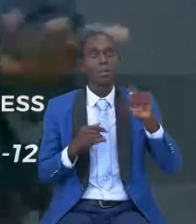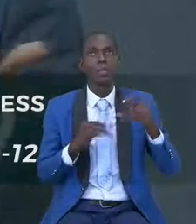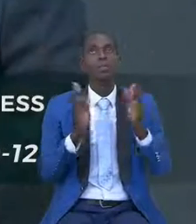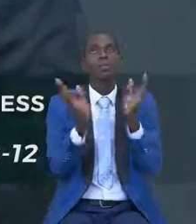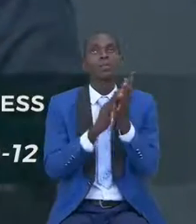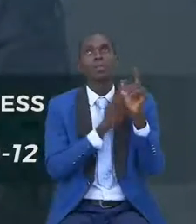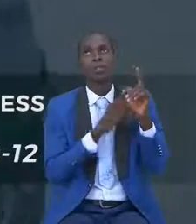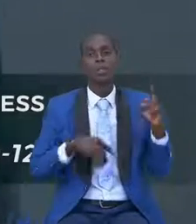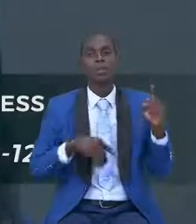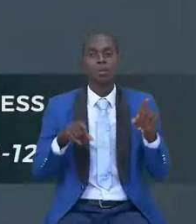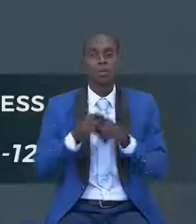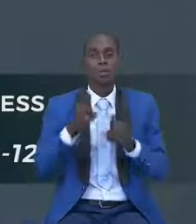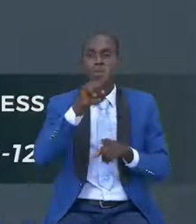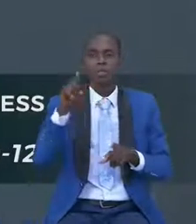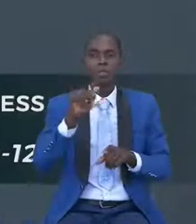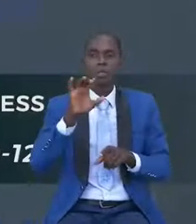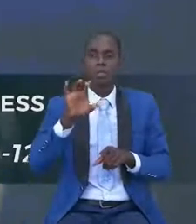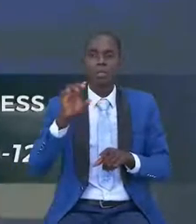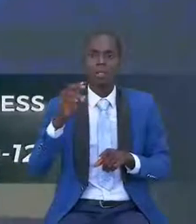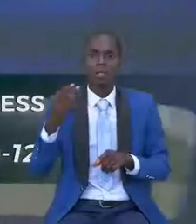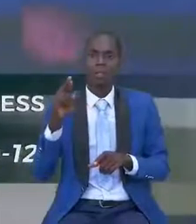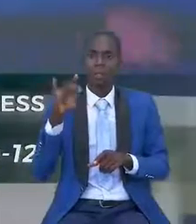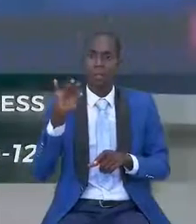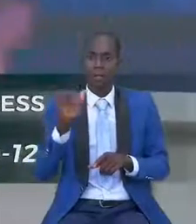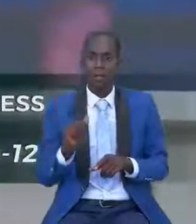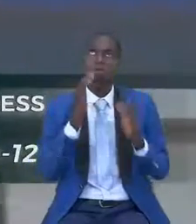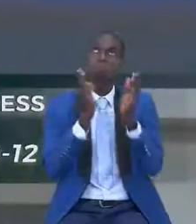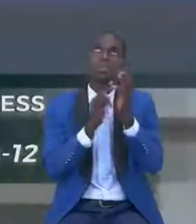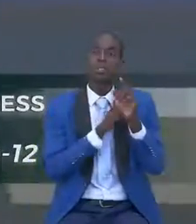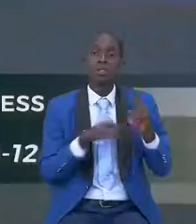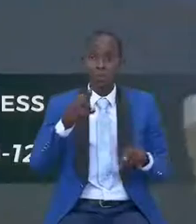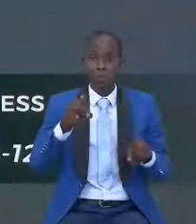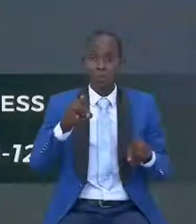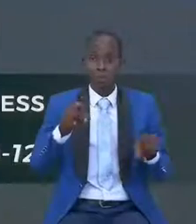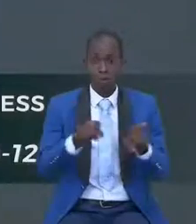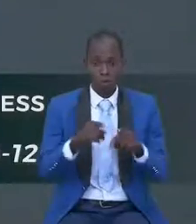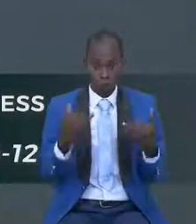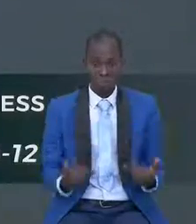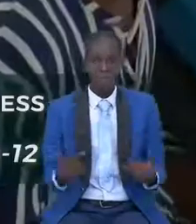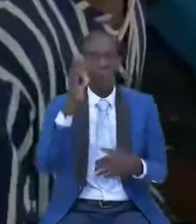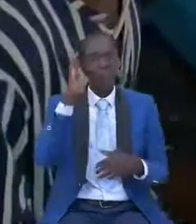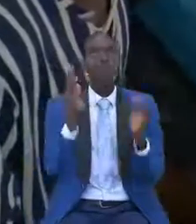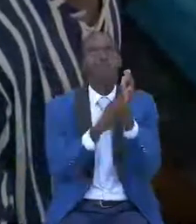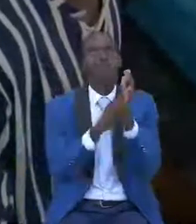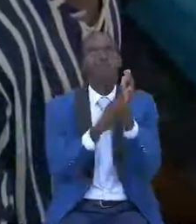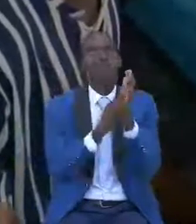a glorifié le Seigneur. Et toi aussi aujourd'hui, tu vas glorifier le Seigneur.